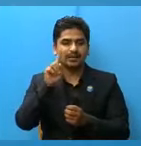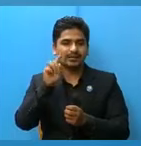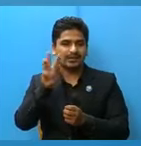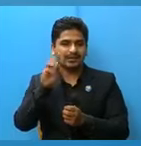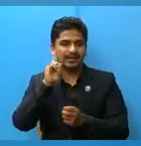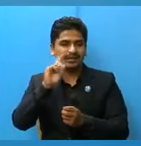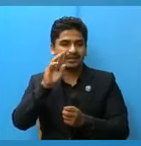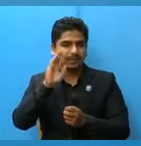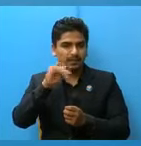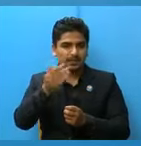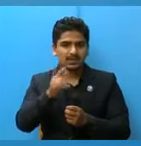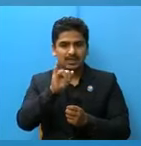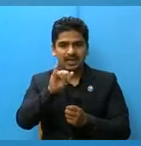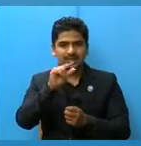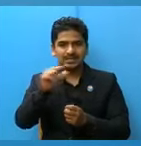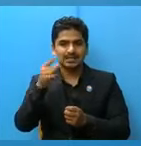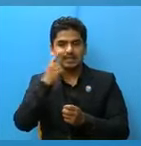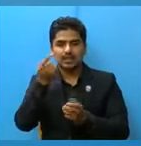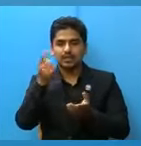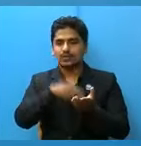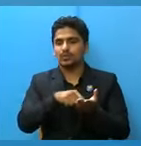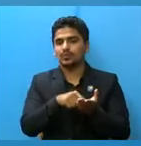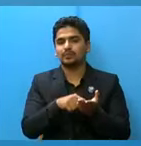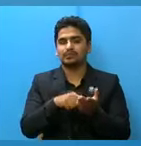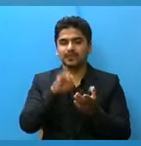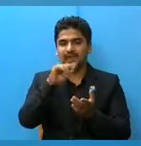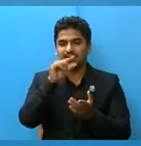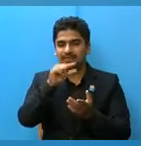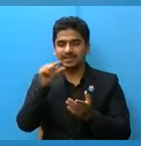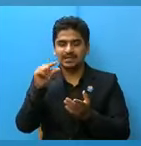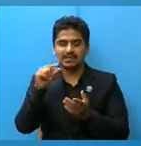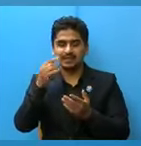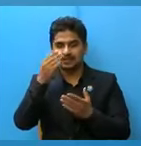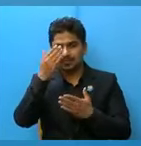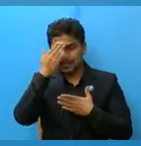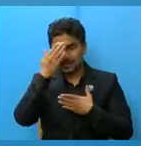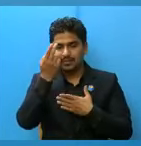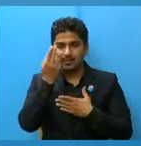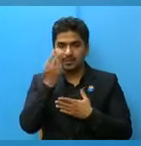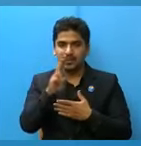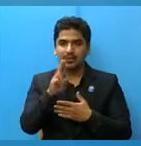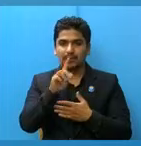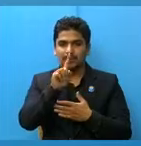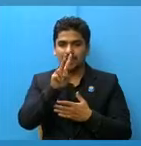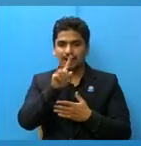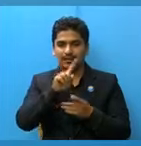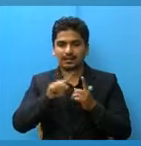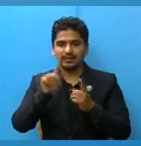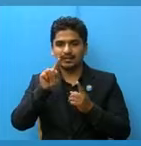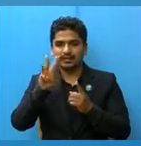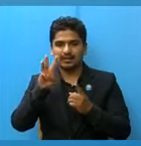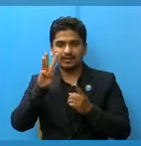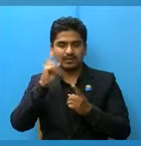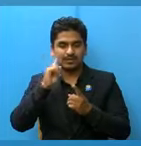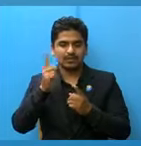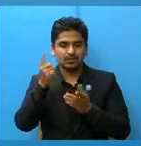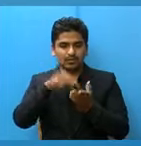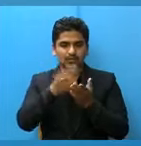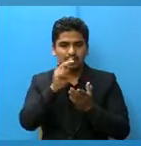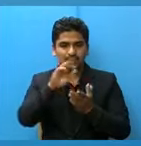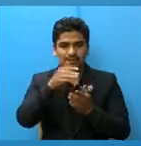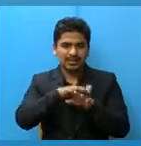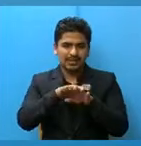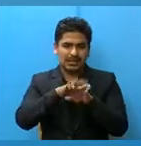दिन देखि आईजिजी देखिना थाल चा रहा बारत तेरा दिन देखिना शूरु बारत तची देखिना